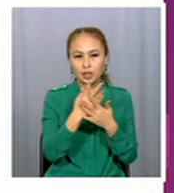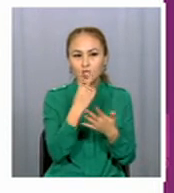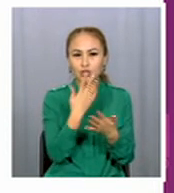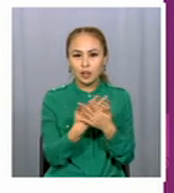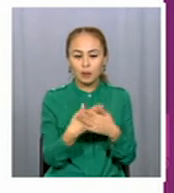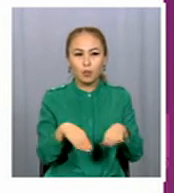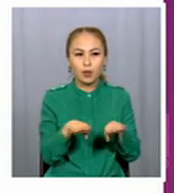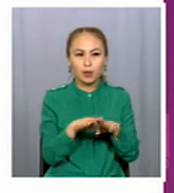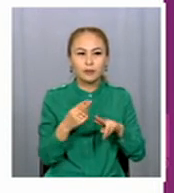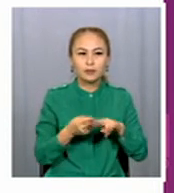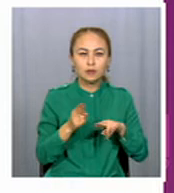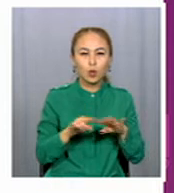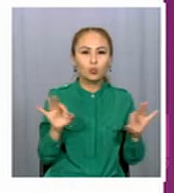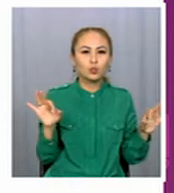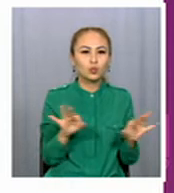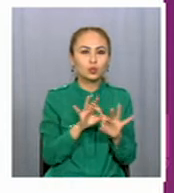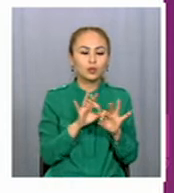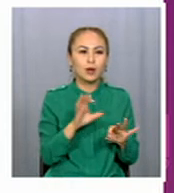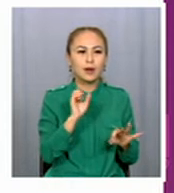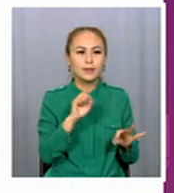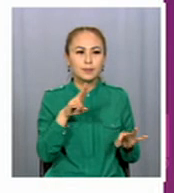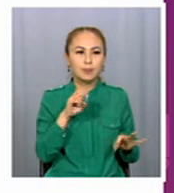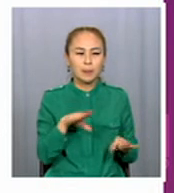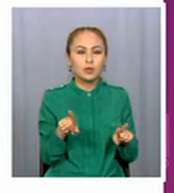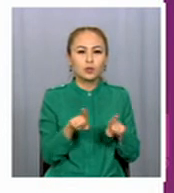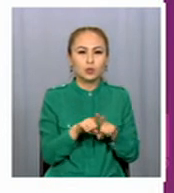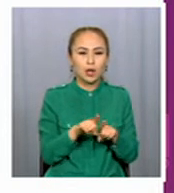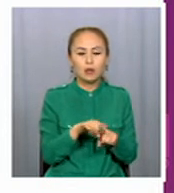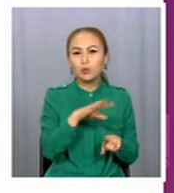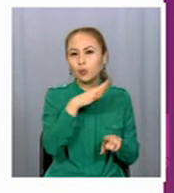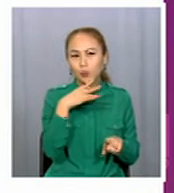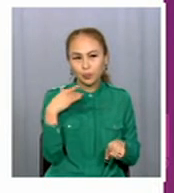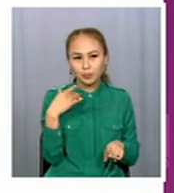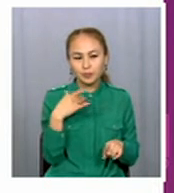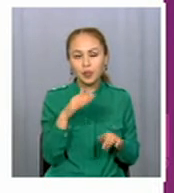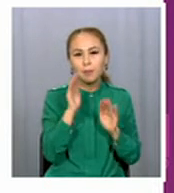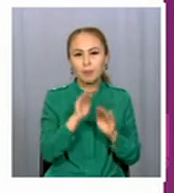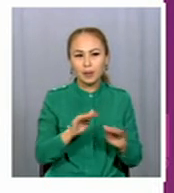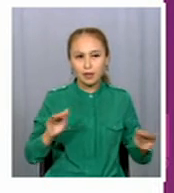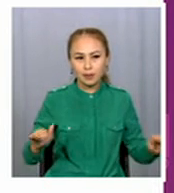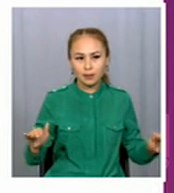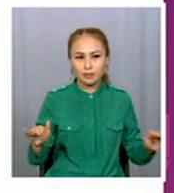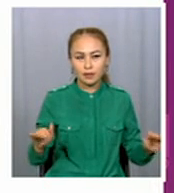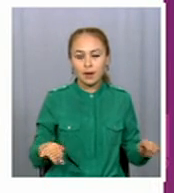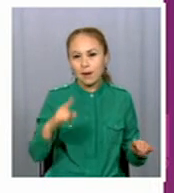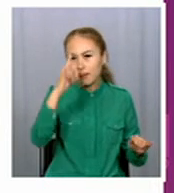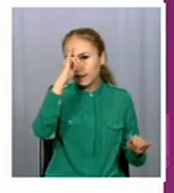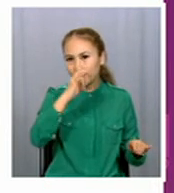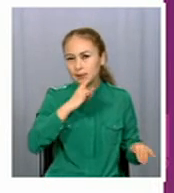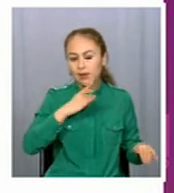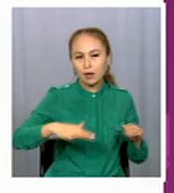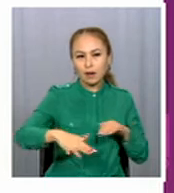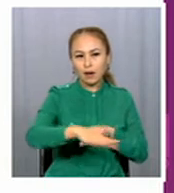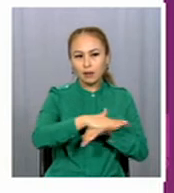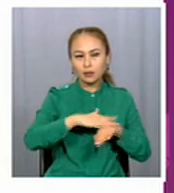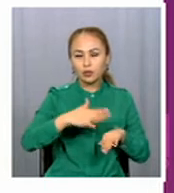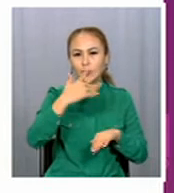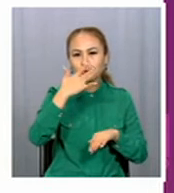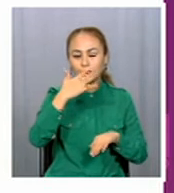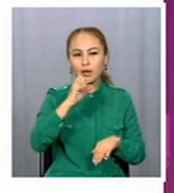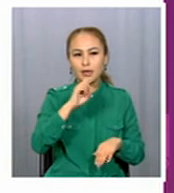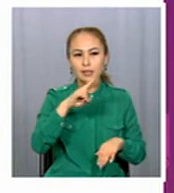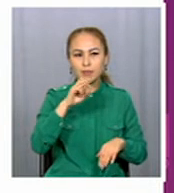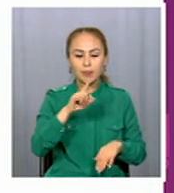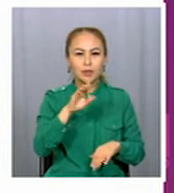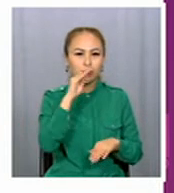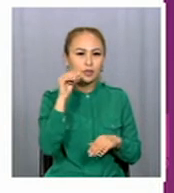болғандықтан музыкалық аспаптары да көп. Балалар, қазақ халқының ұлттық аспаптарын